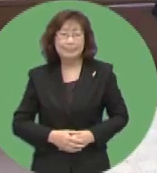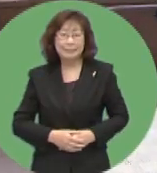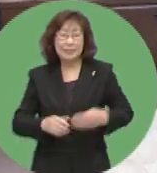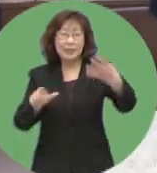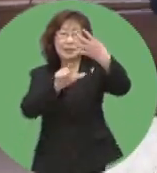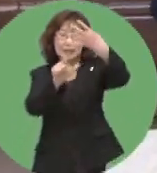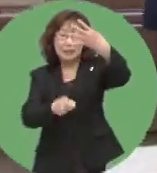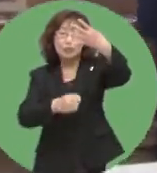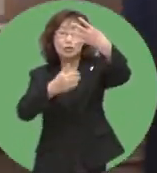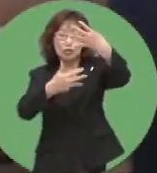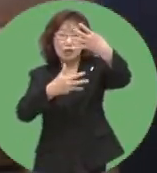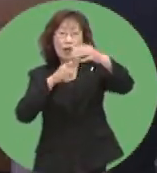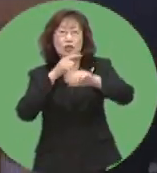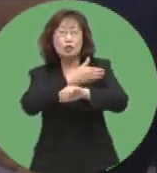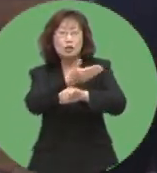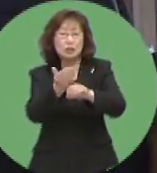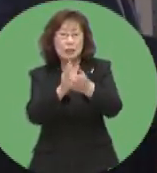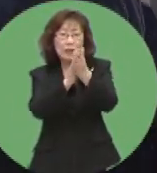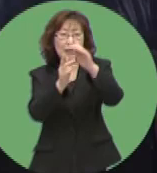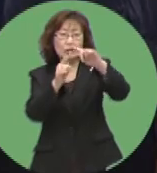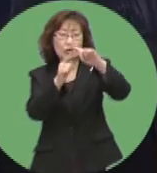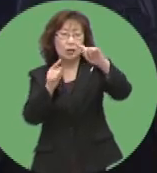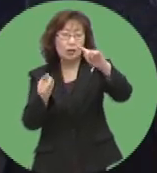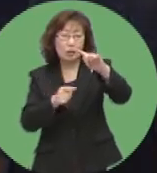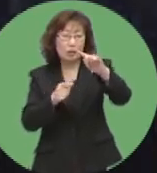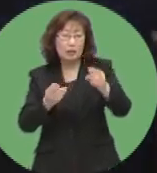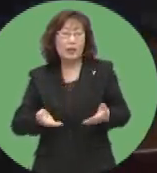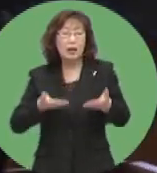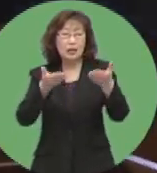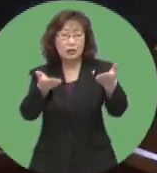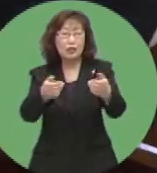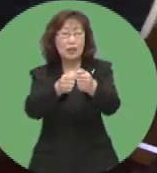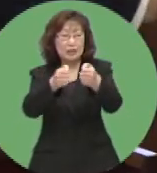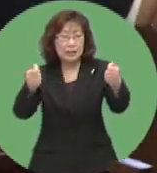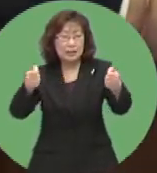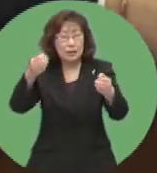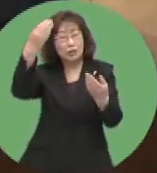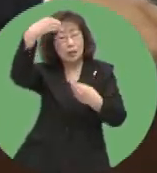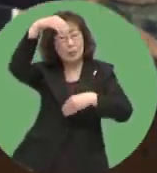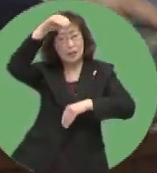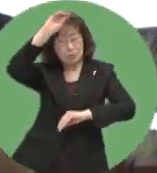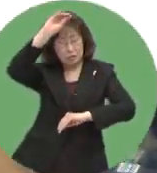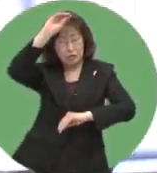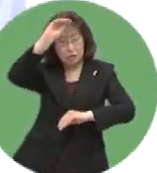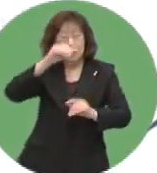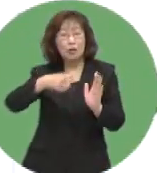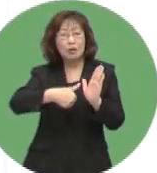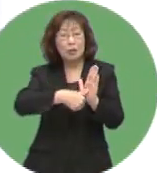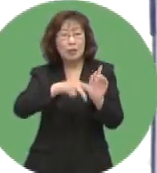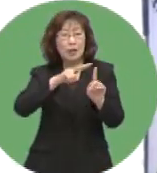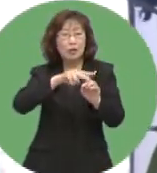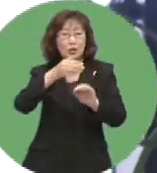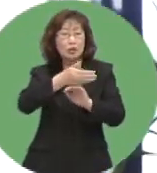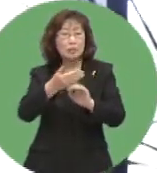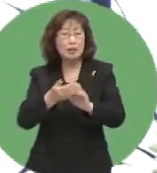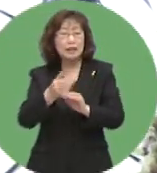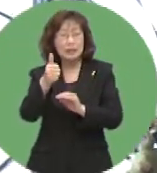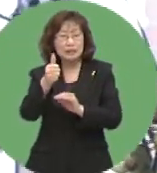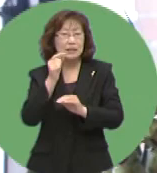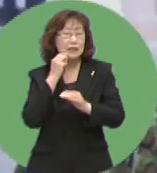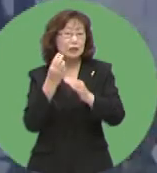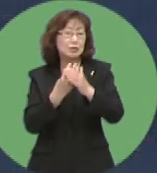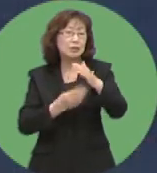4月8日徳島県庁で行われた贈呈式ではフラメンコ舞踊家の小島商事さんに飯泉知事